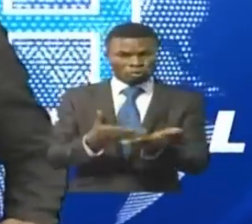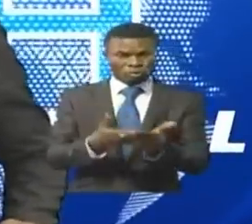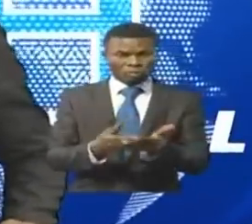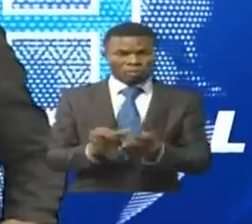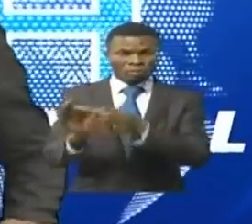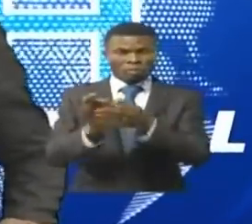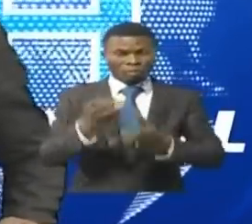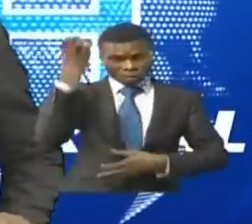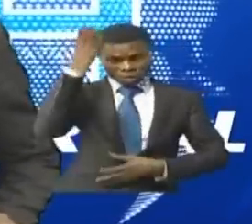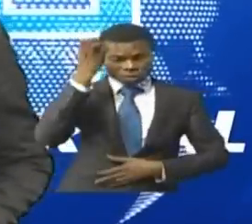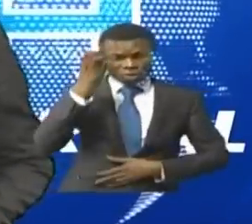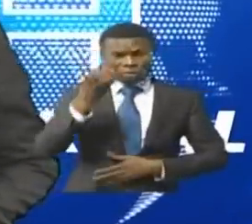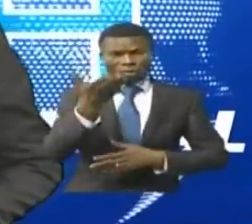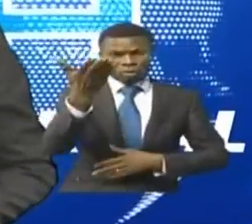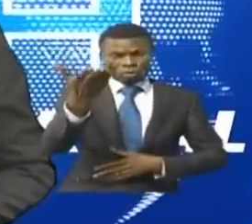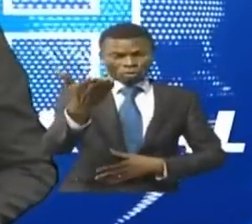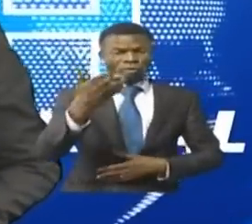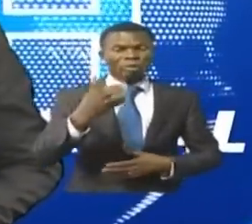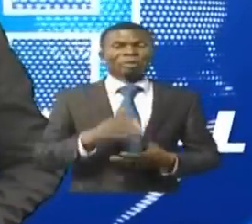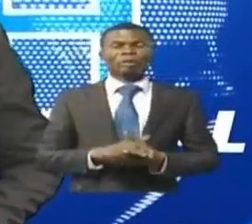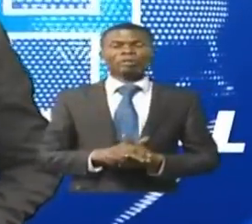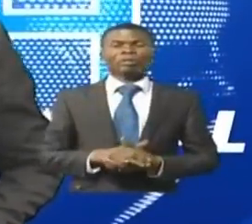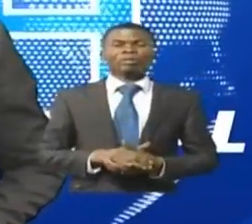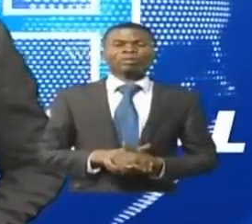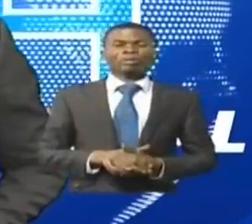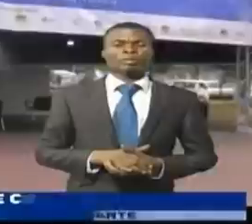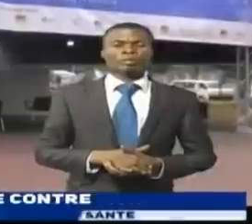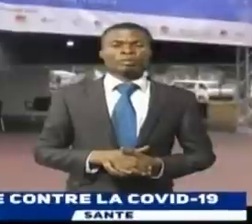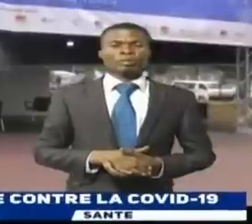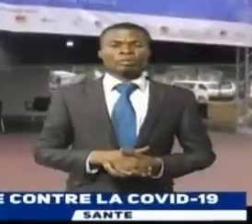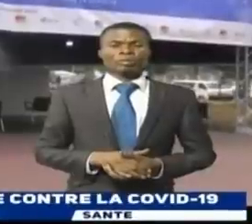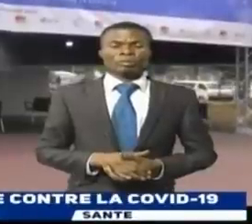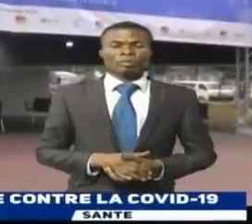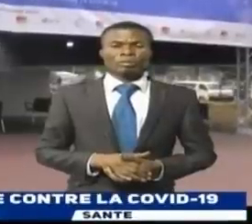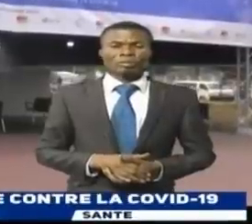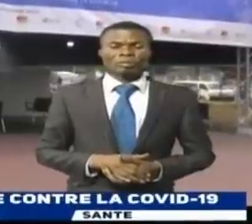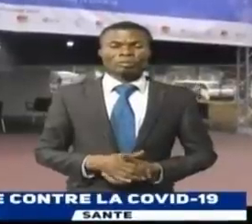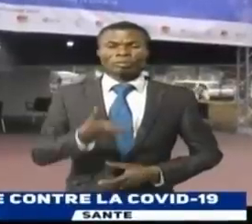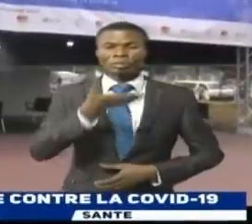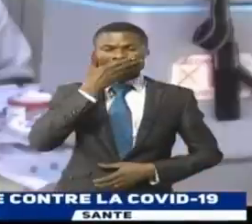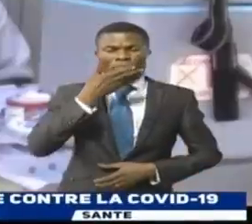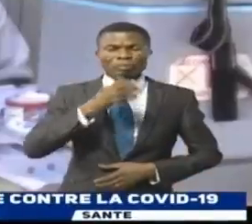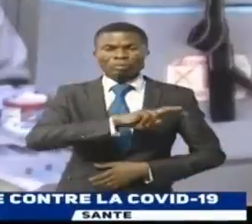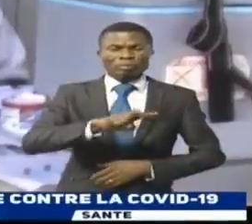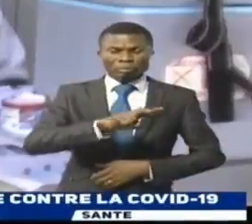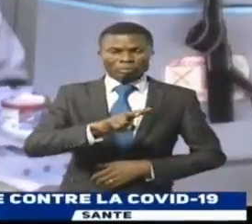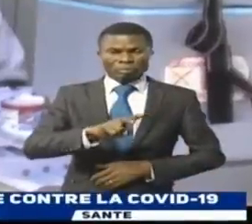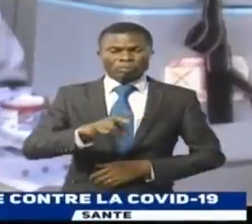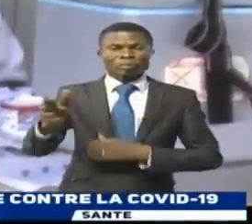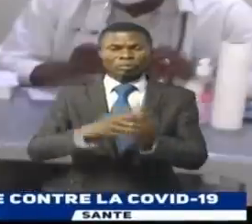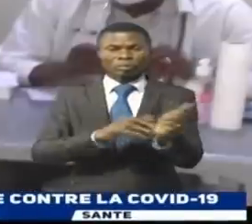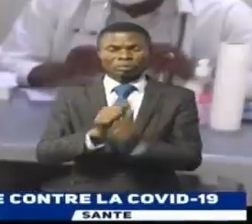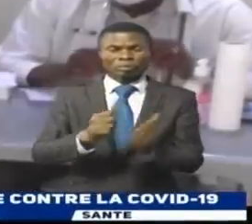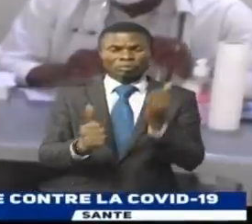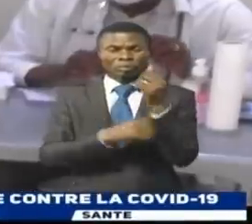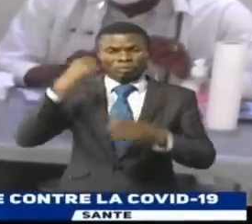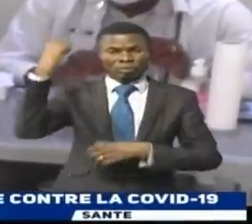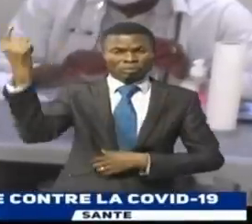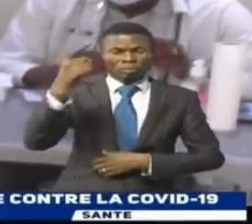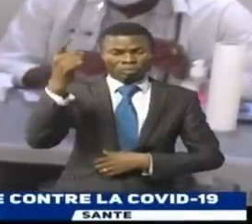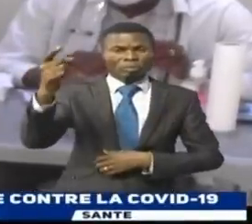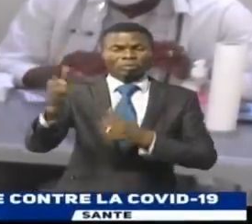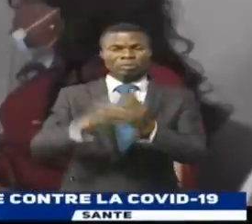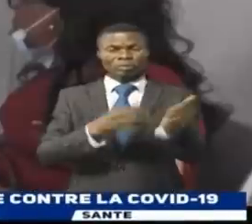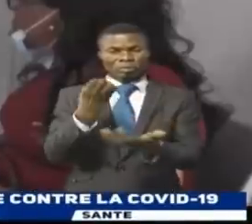l'Union européenne. Explication Eugénie Dadachabani. La COVID-19 décime la population mondiale et l'a fragilisé